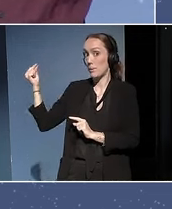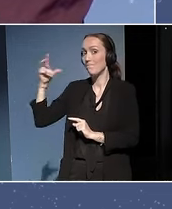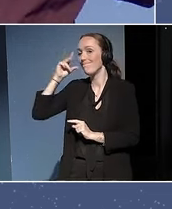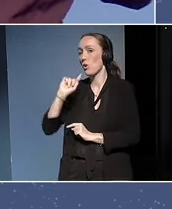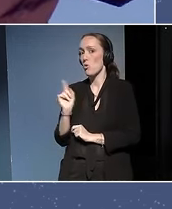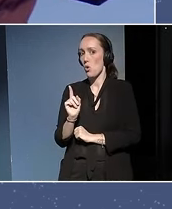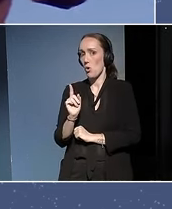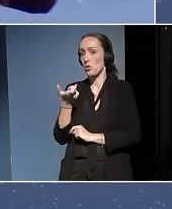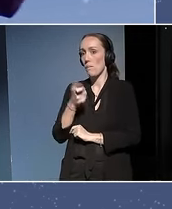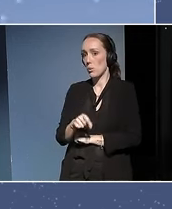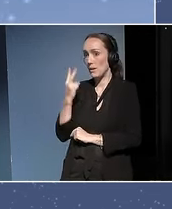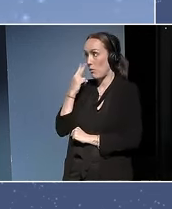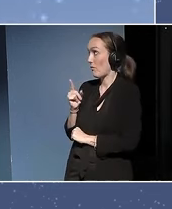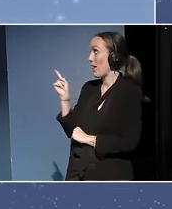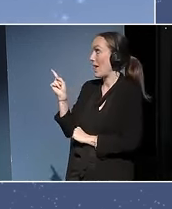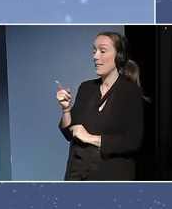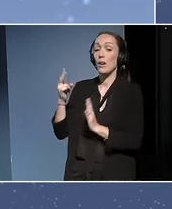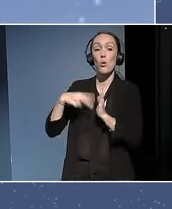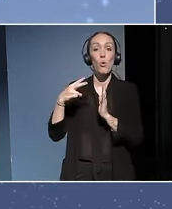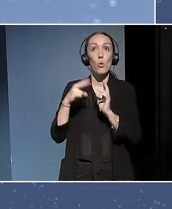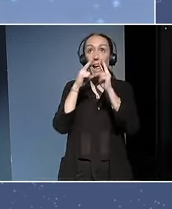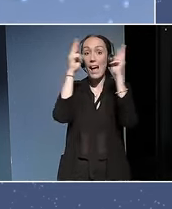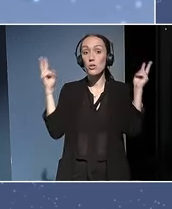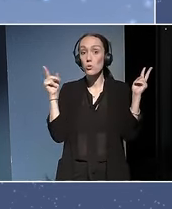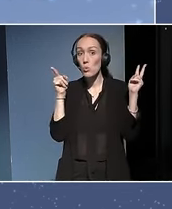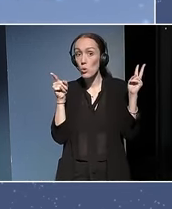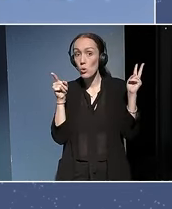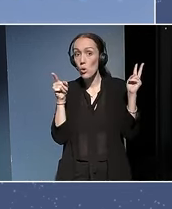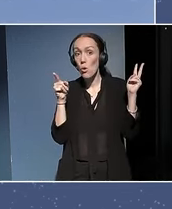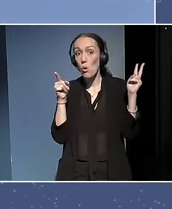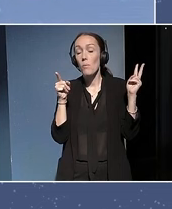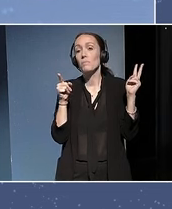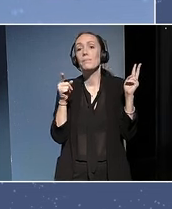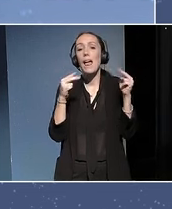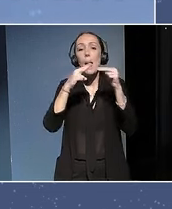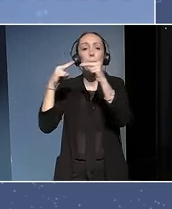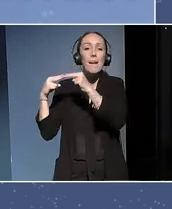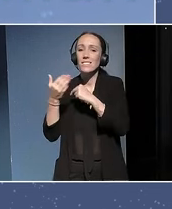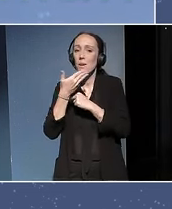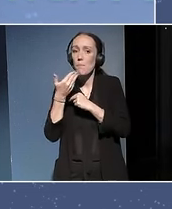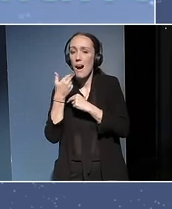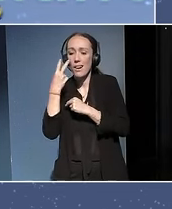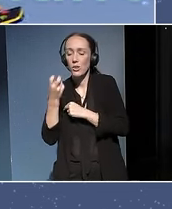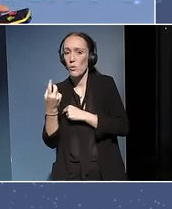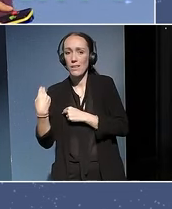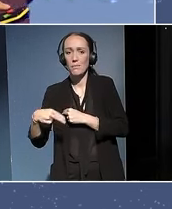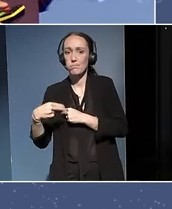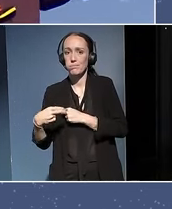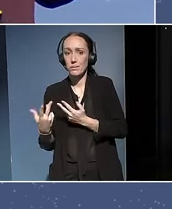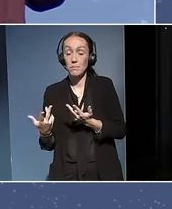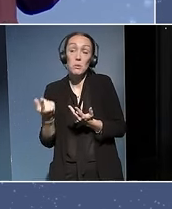perché quello che vedete in realtà in azzurro Sono tutti pezzi non trovati quindi è stata